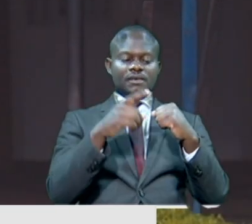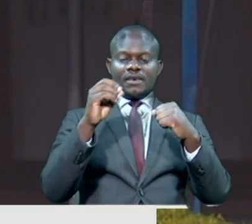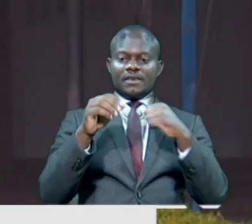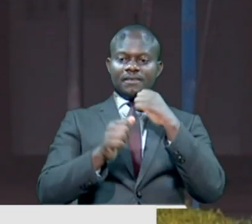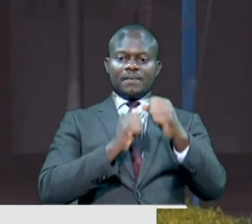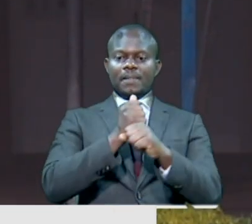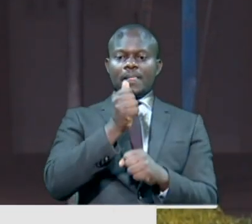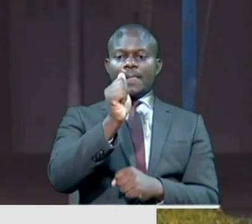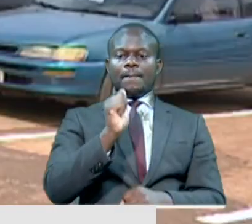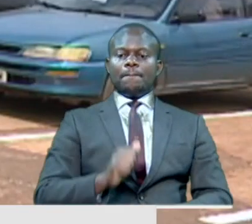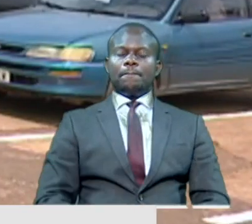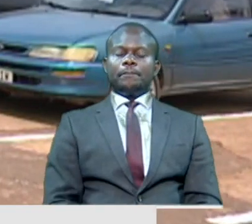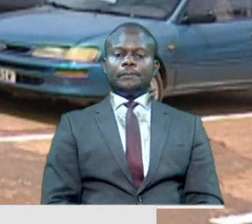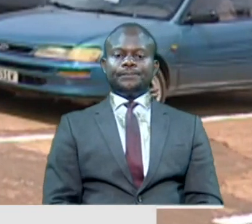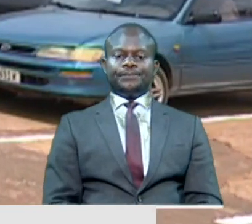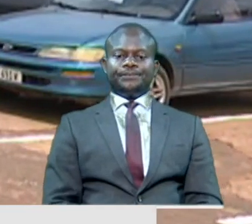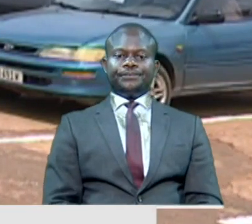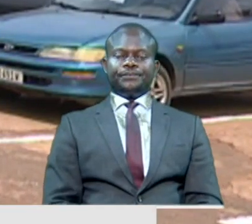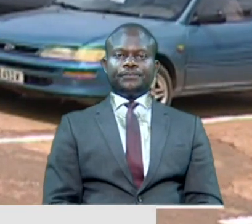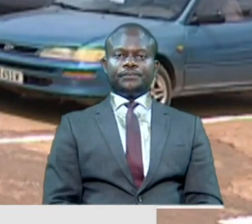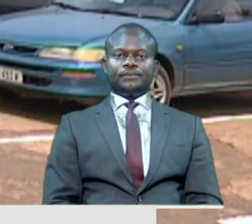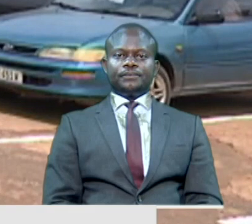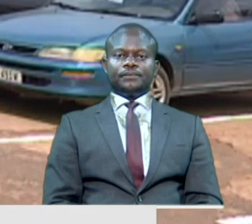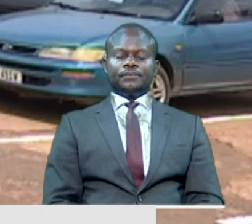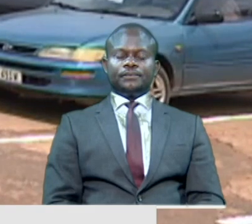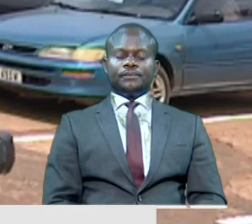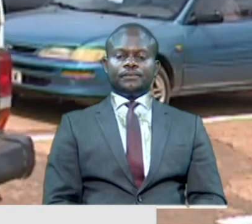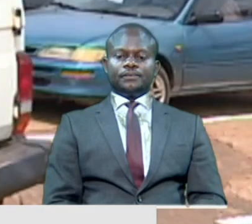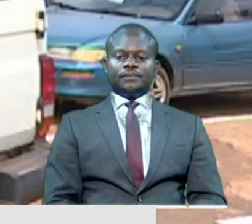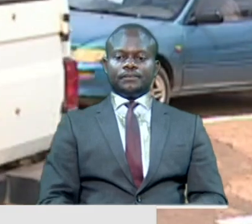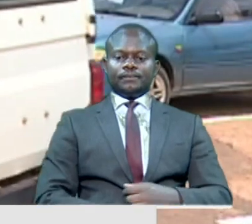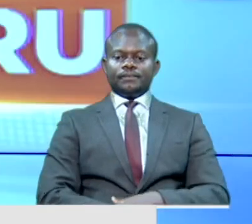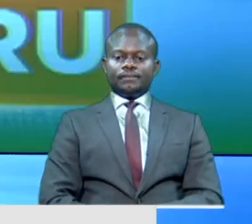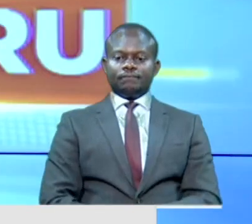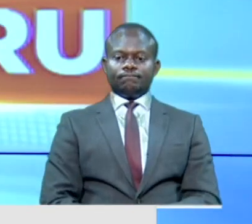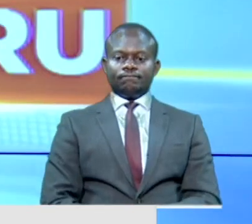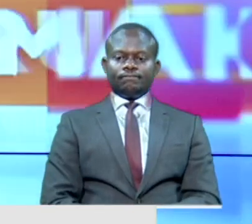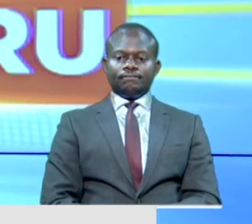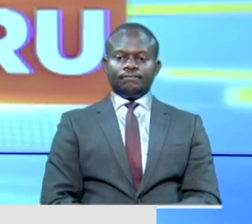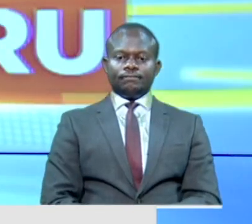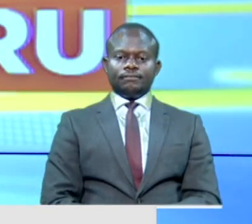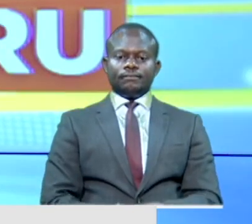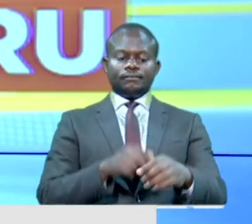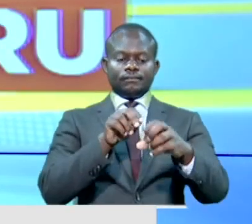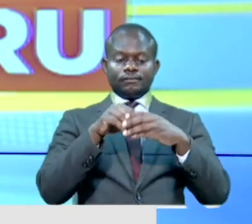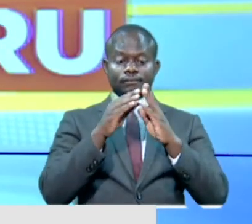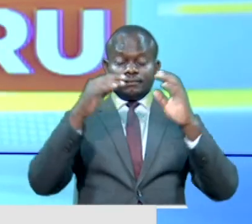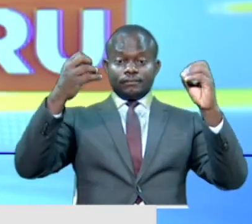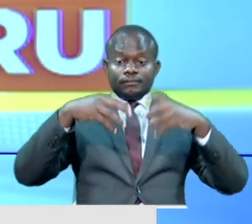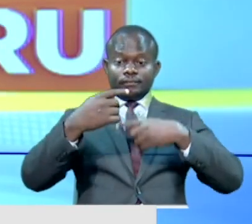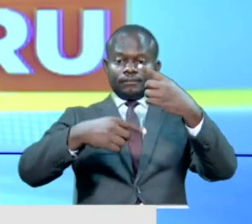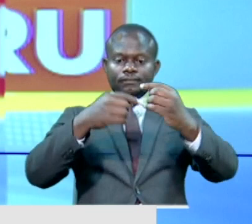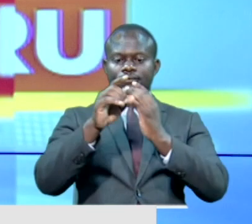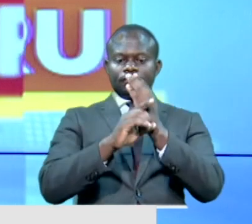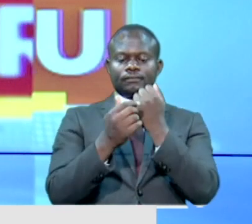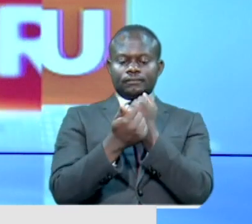uwo mwaka Bizera Bosco mu mujyi wa Kigali tuve mu mujyi wa Kigali dukomereze mu karere